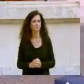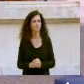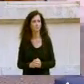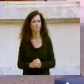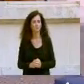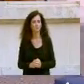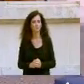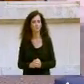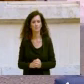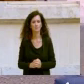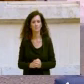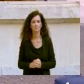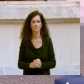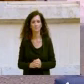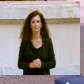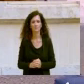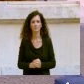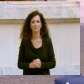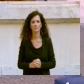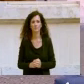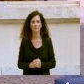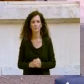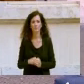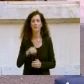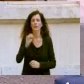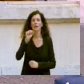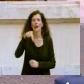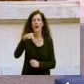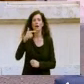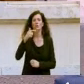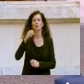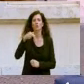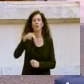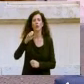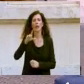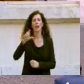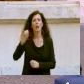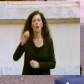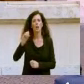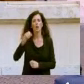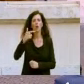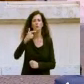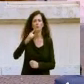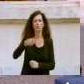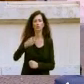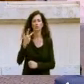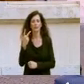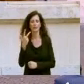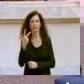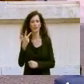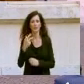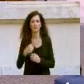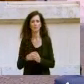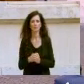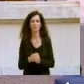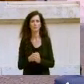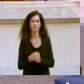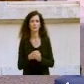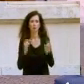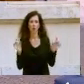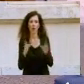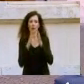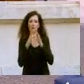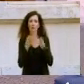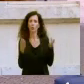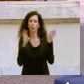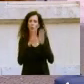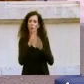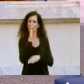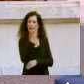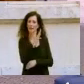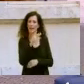e valentina antonello per il tg3 perché chiuderà diretta mi dicono